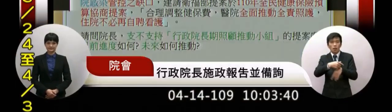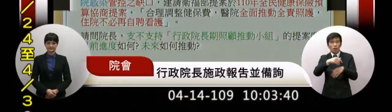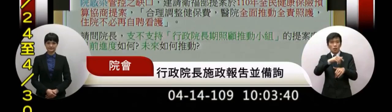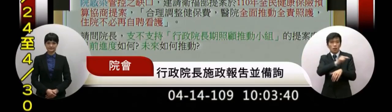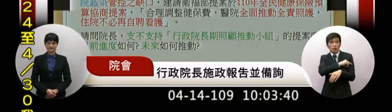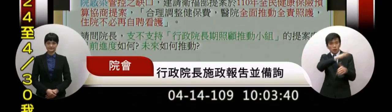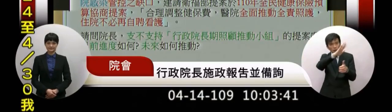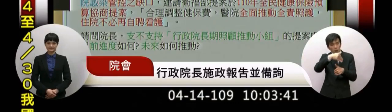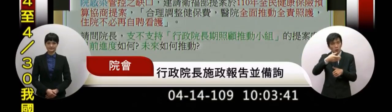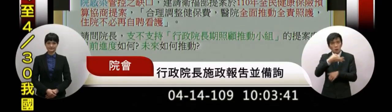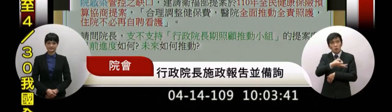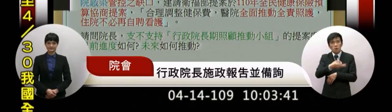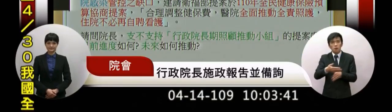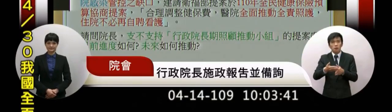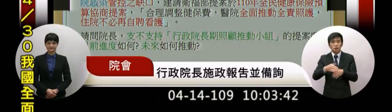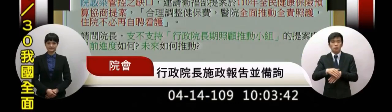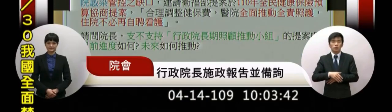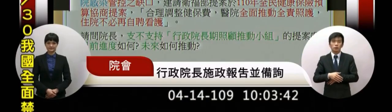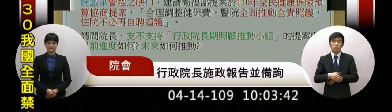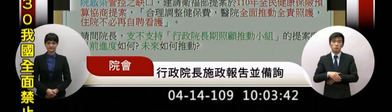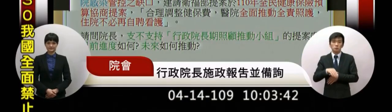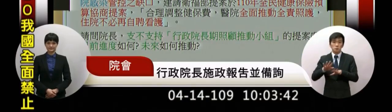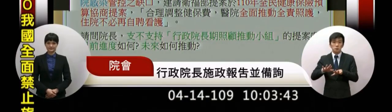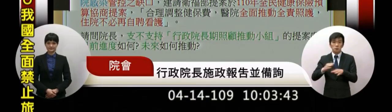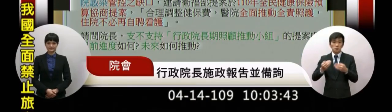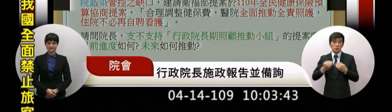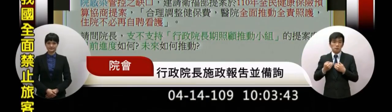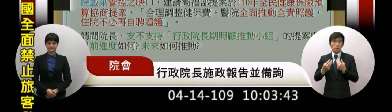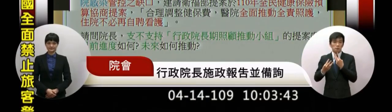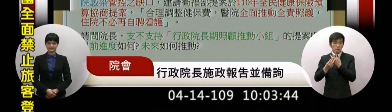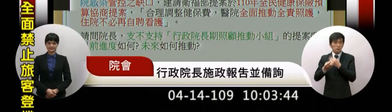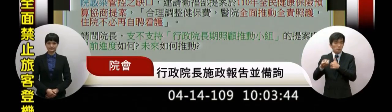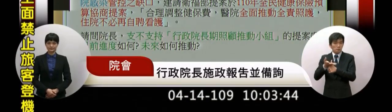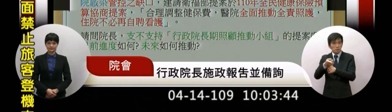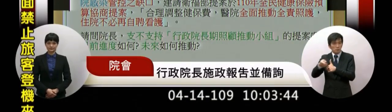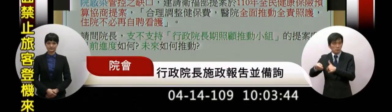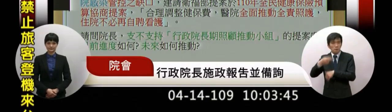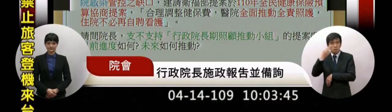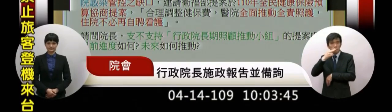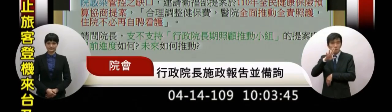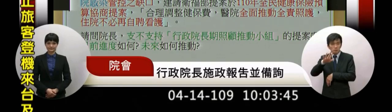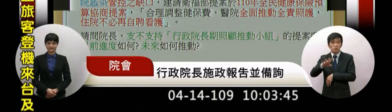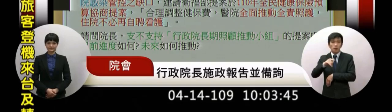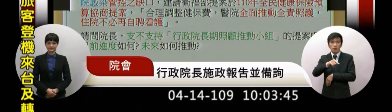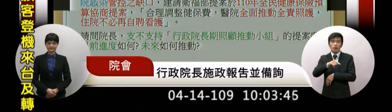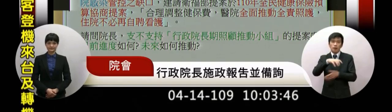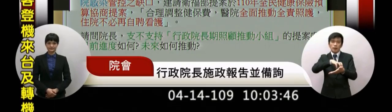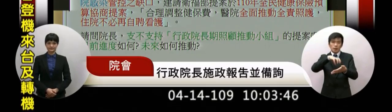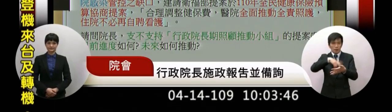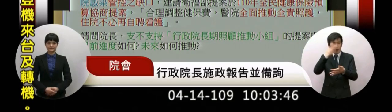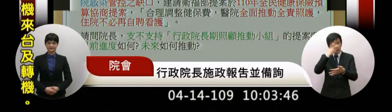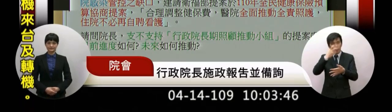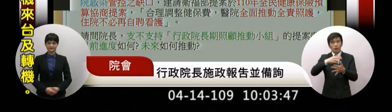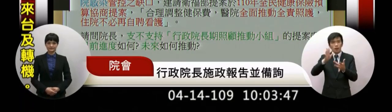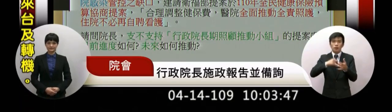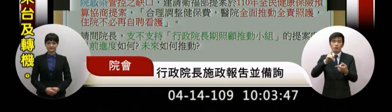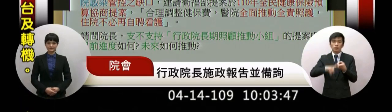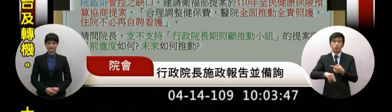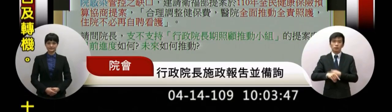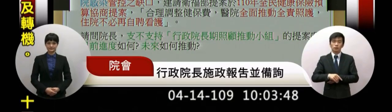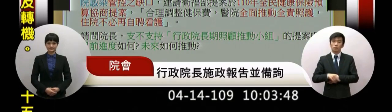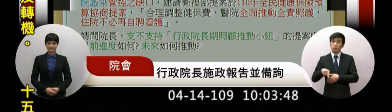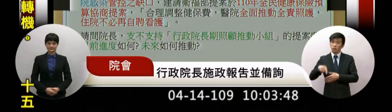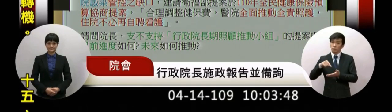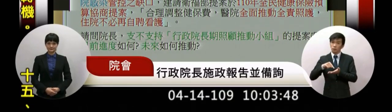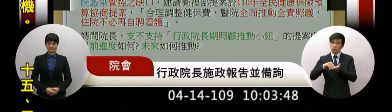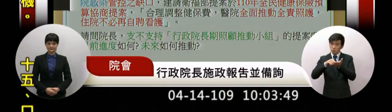冠肺炎的疫情凸显了看护以陪病家属医院感染管控的缺口，所以呢，建请这个提案